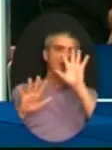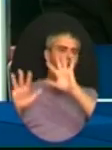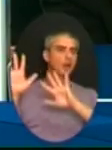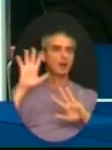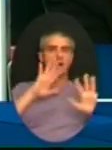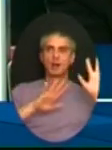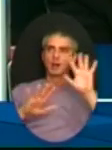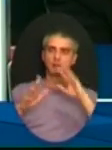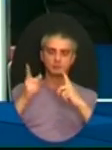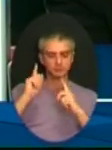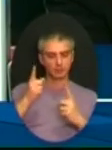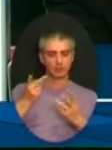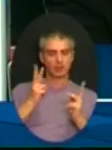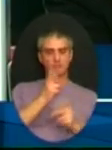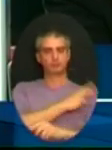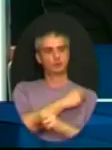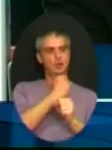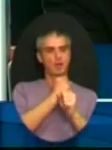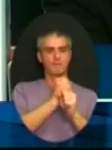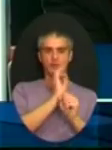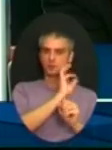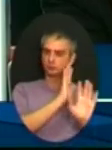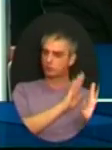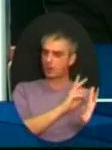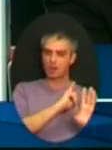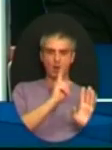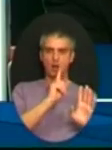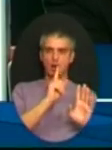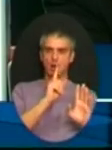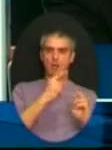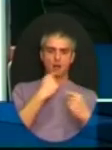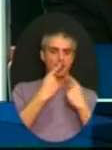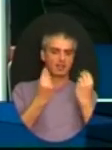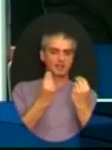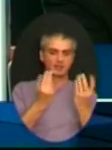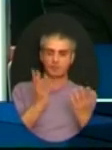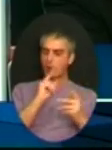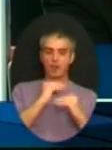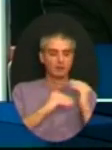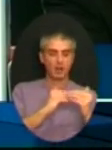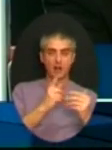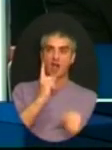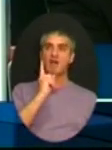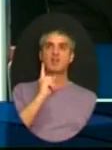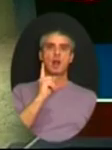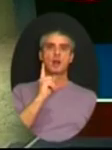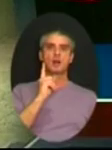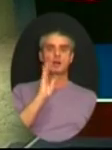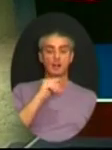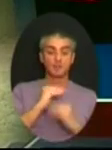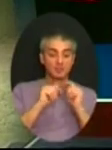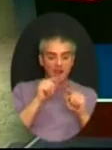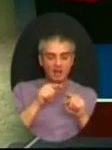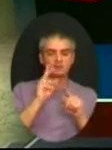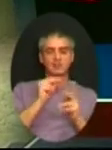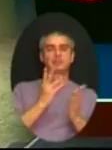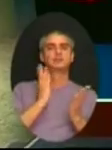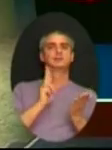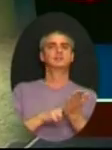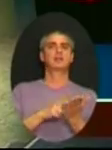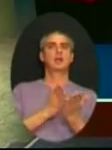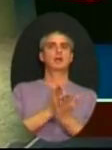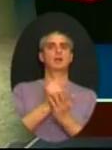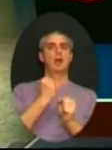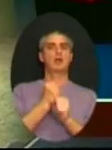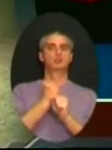קרב. צריך לאפשר למשטרה לעשות העבודה, לא להגיד כל מיני דברים, לא על התהליך ולא... אבל... גם התהליך צדק צריך לעשות, אך